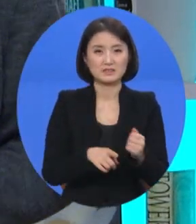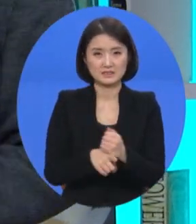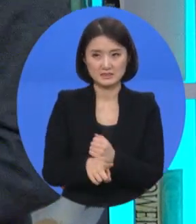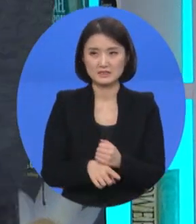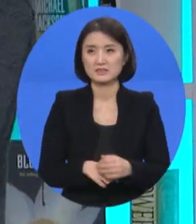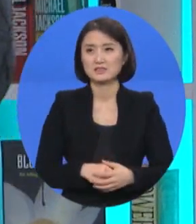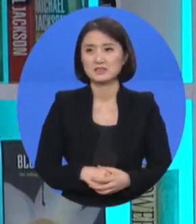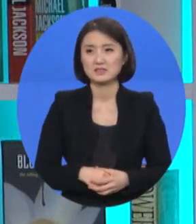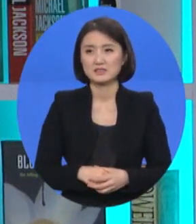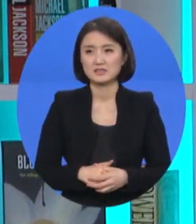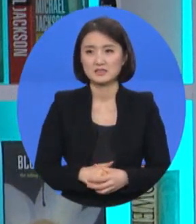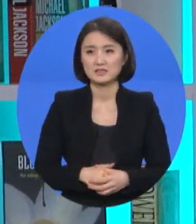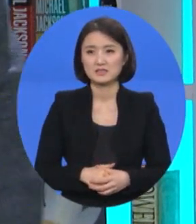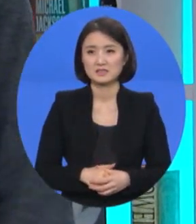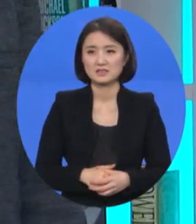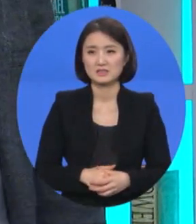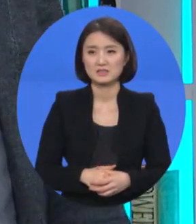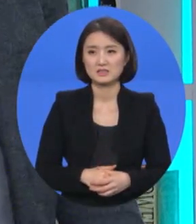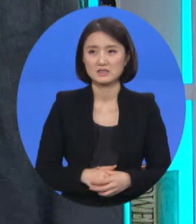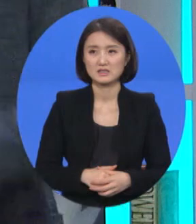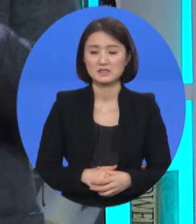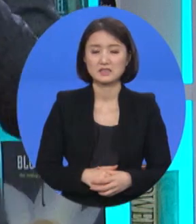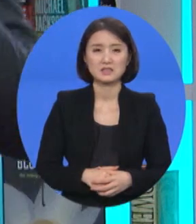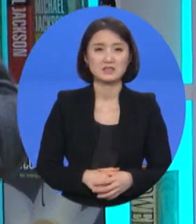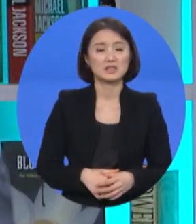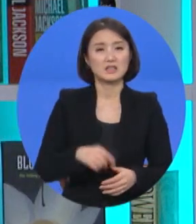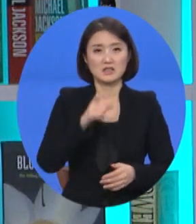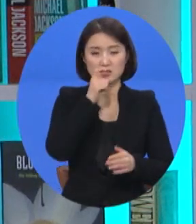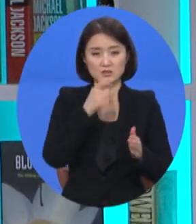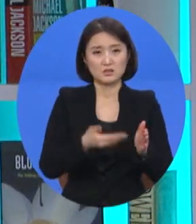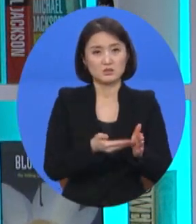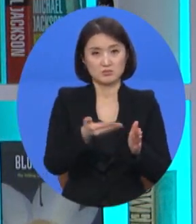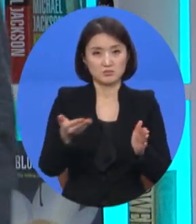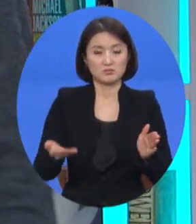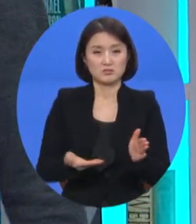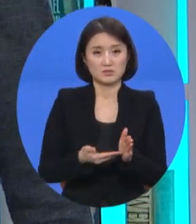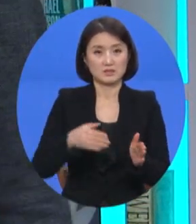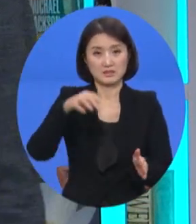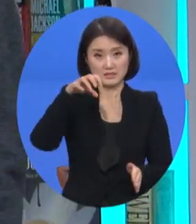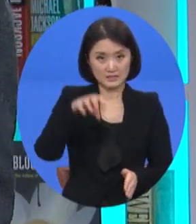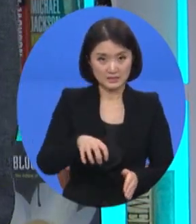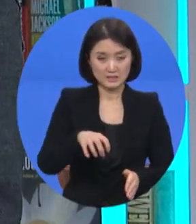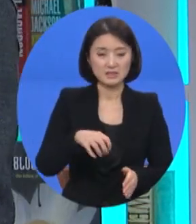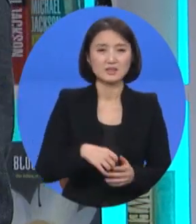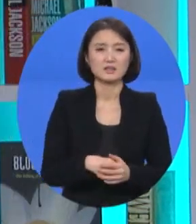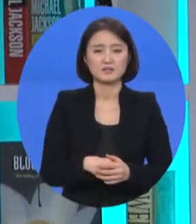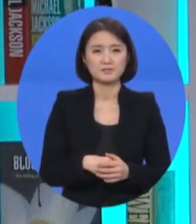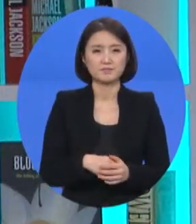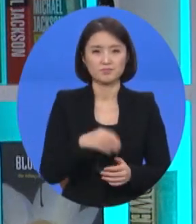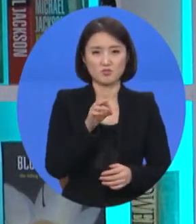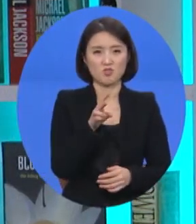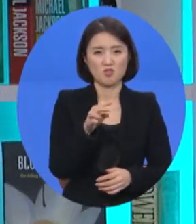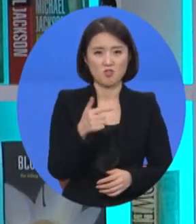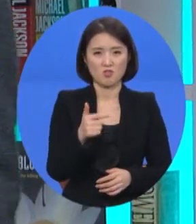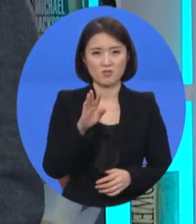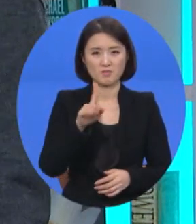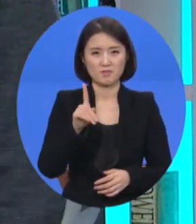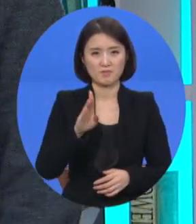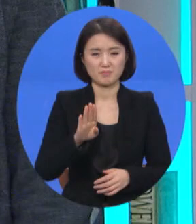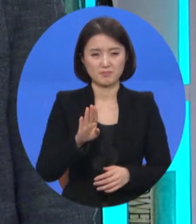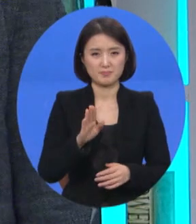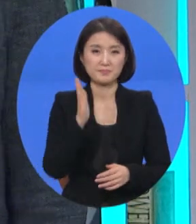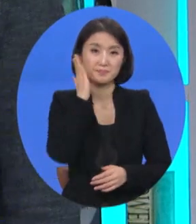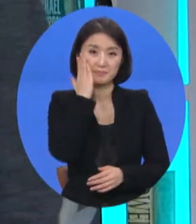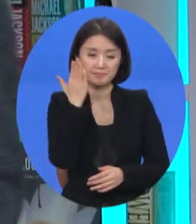그러니까 연못가에 염 빠 b 피어있고 어 내 달려있고 그기에